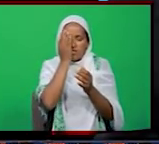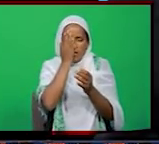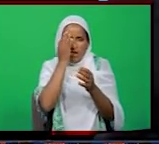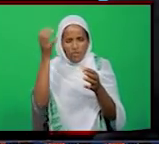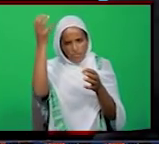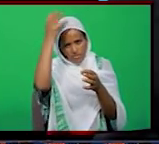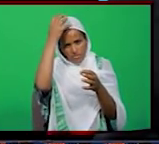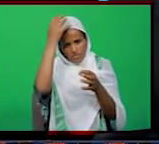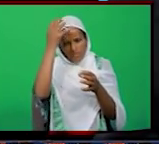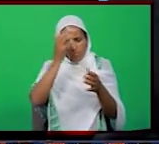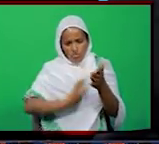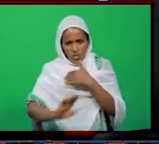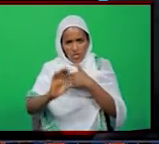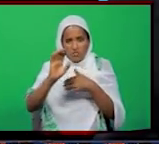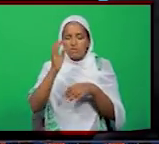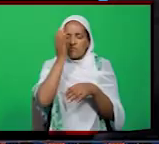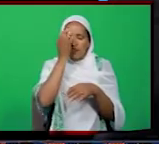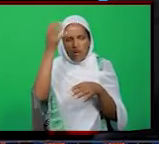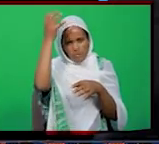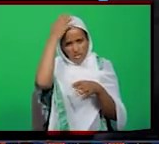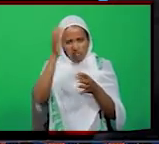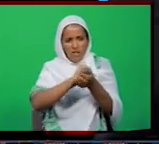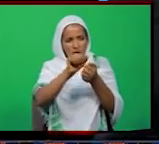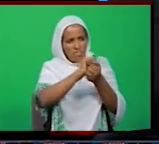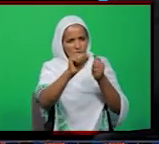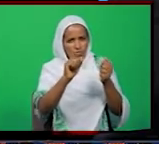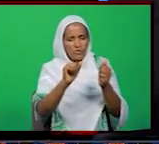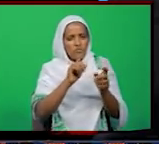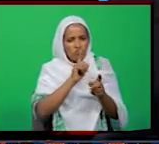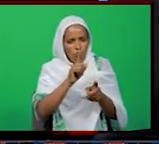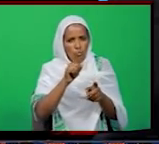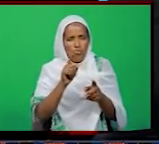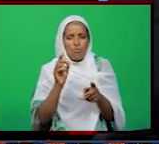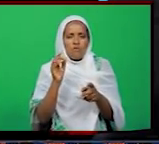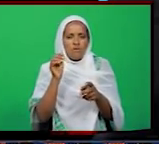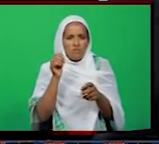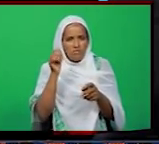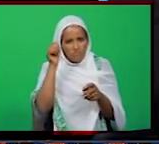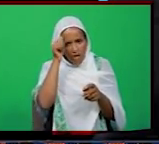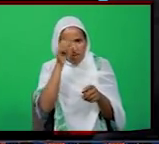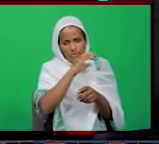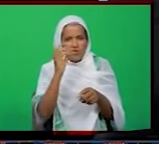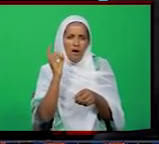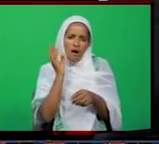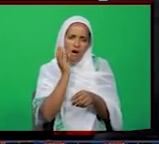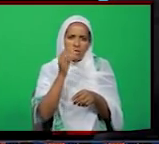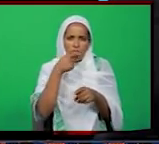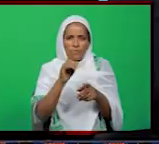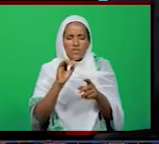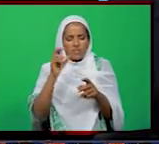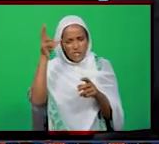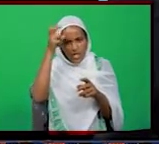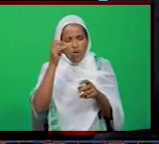መንግስት ሲወለድማ የእስራኤልን መንግስት ሊያጠፉት አይደሉም ኢያቄምና ሐና በሚል ሰይጣናዊ